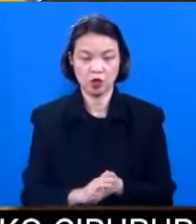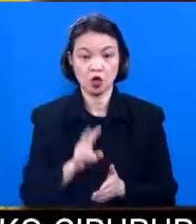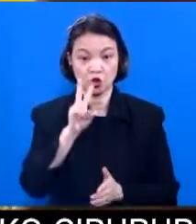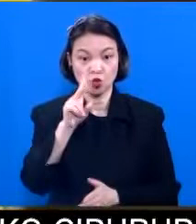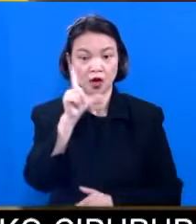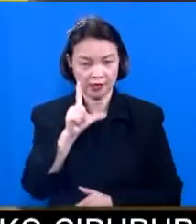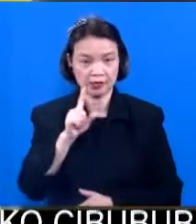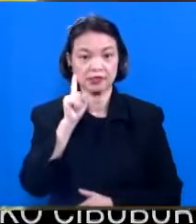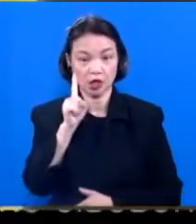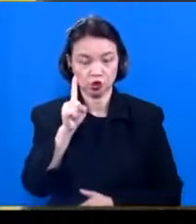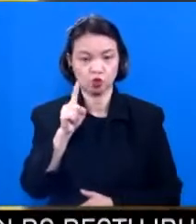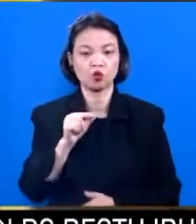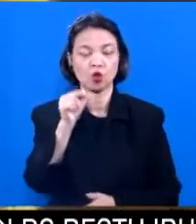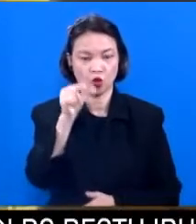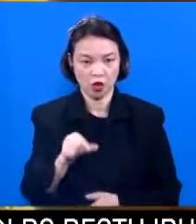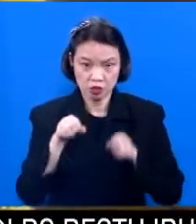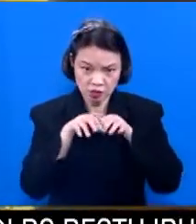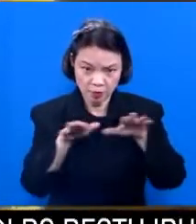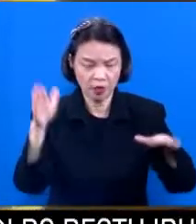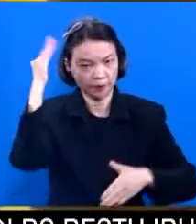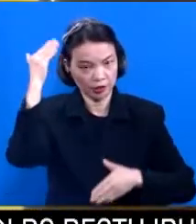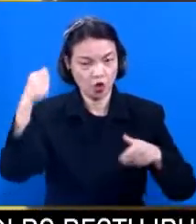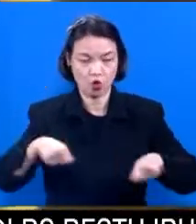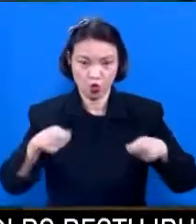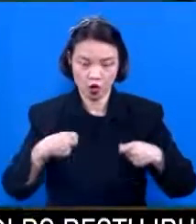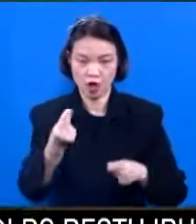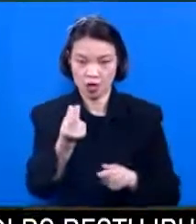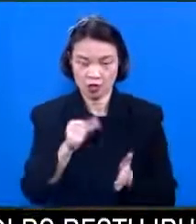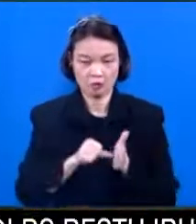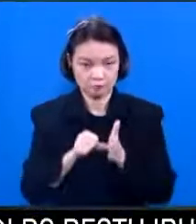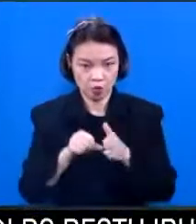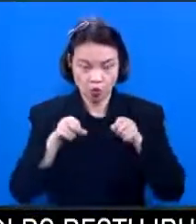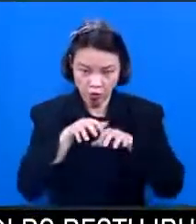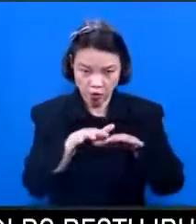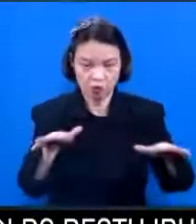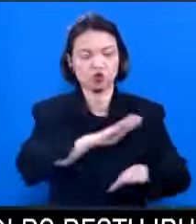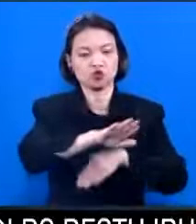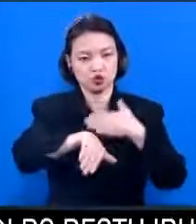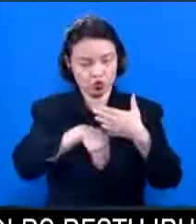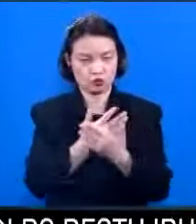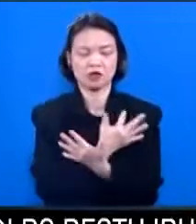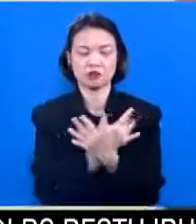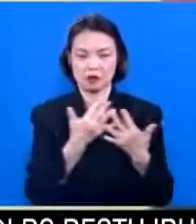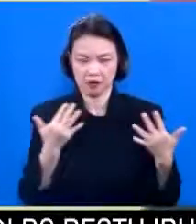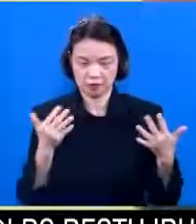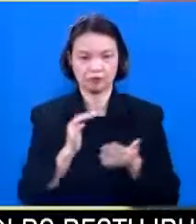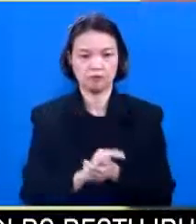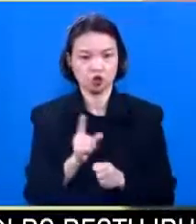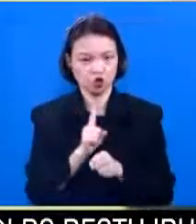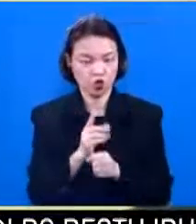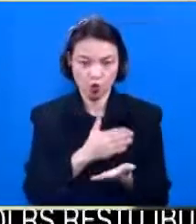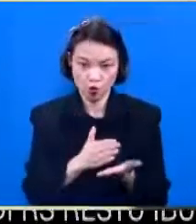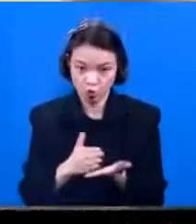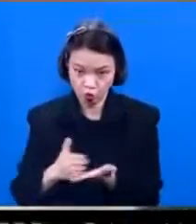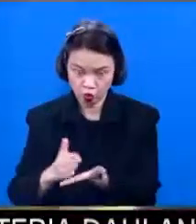orang. Tujuannya agar sebaran minyak goreng dengan harga subsidi ini merata ke seluruh lapisan masyarakat. Toko retail yang